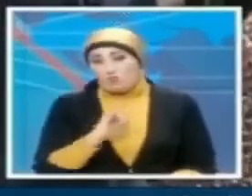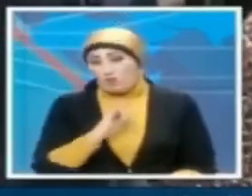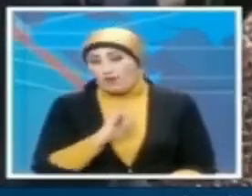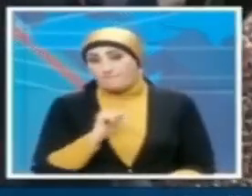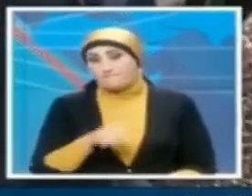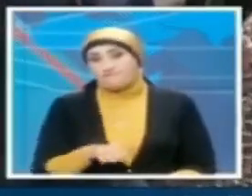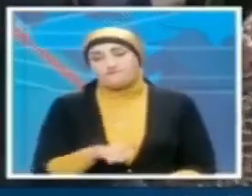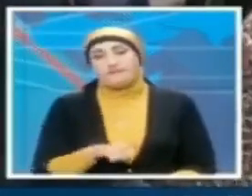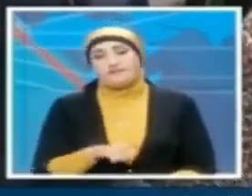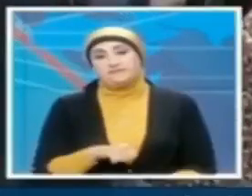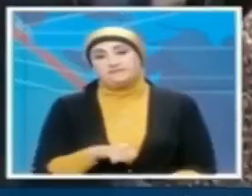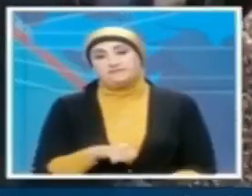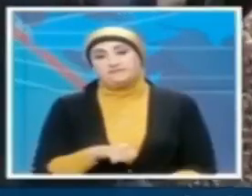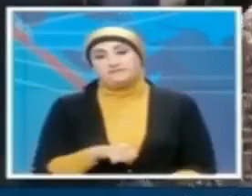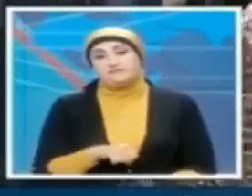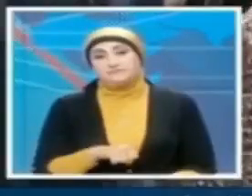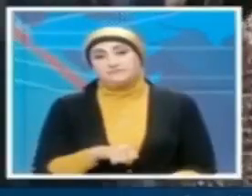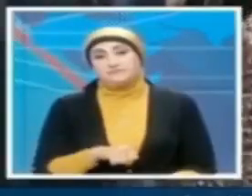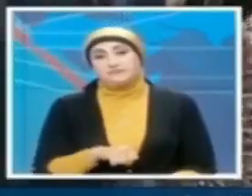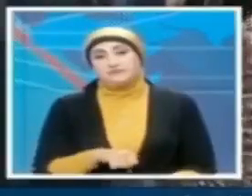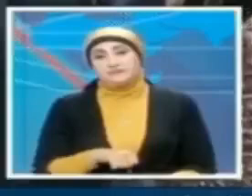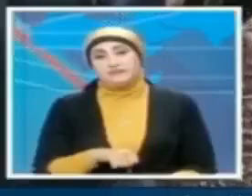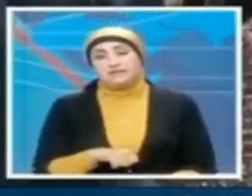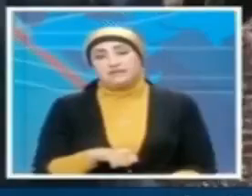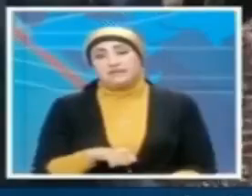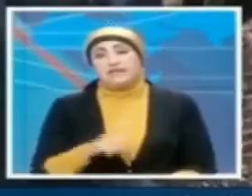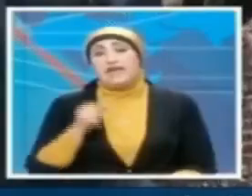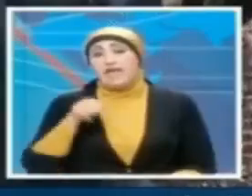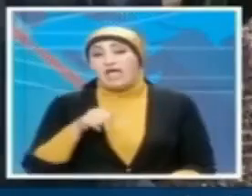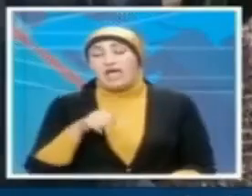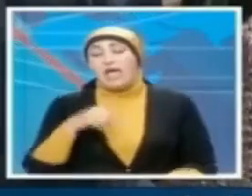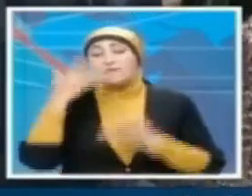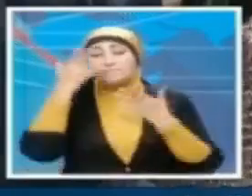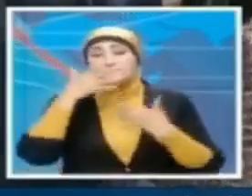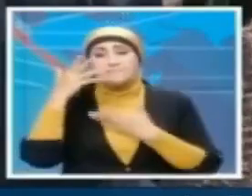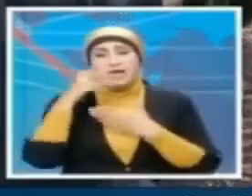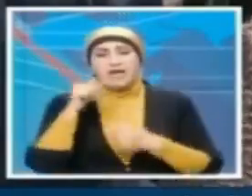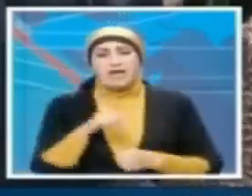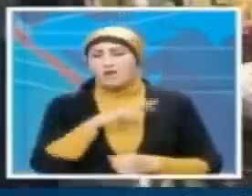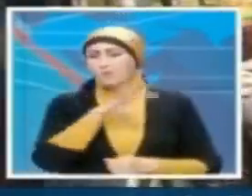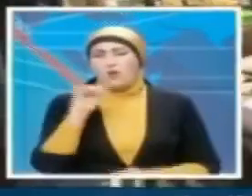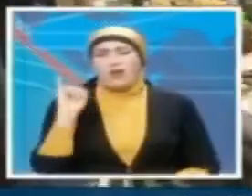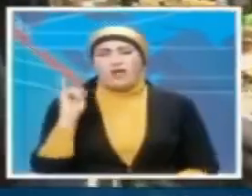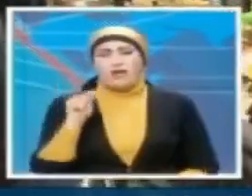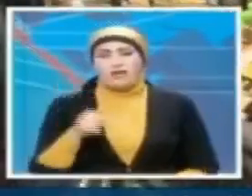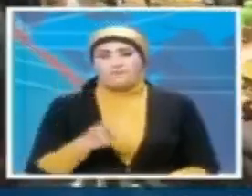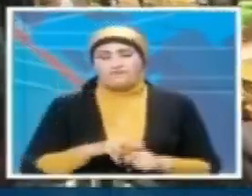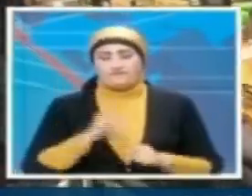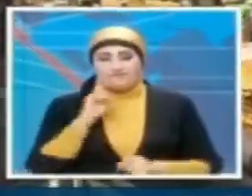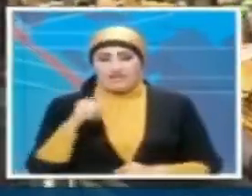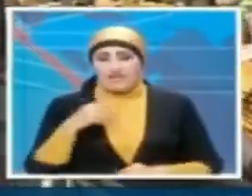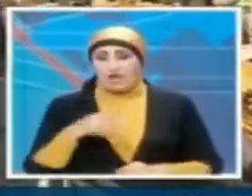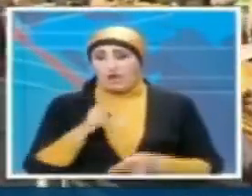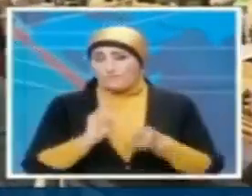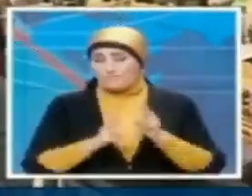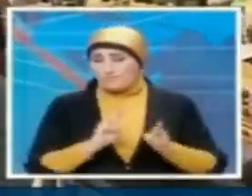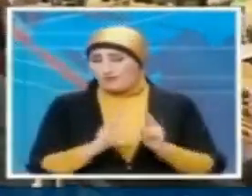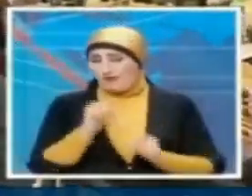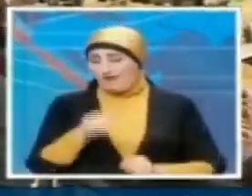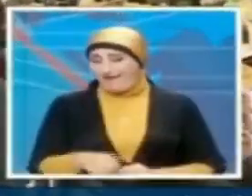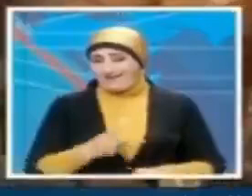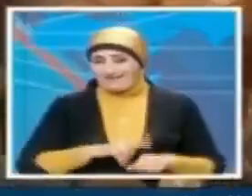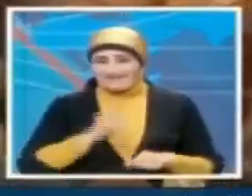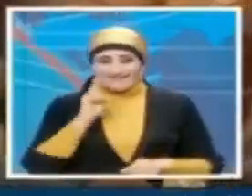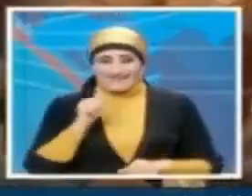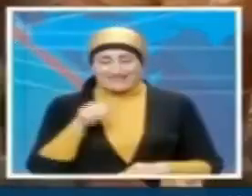عندنا تصدير الحساب الغير المغرب، الدول العربيه كلها. المهرجان الذي تستمر فعالياته